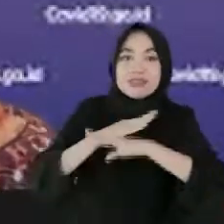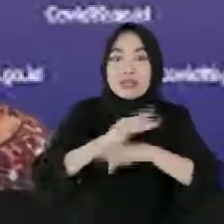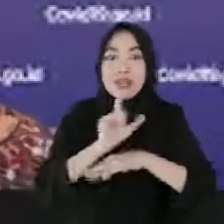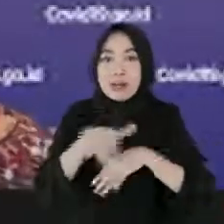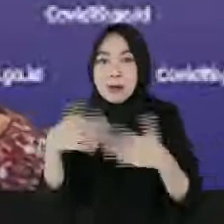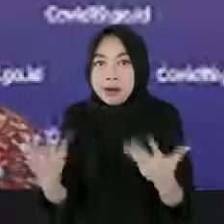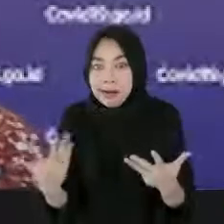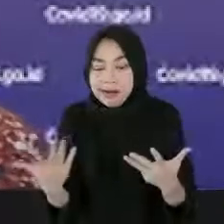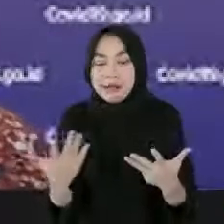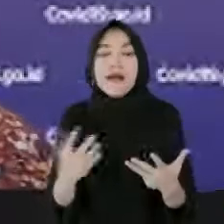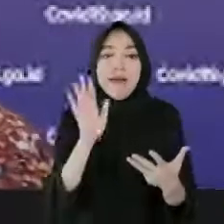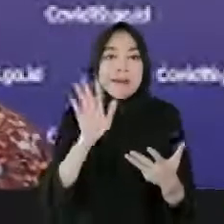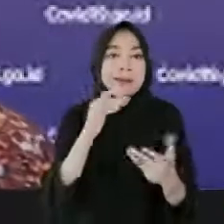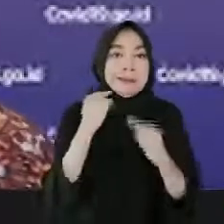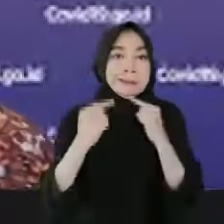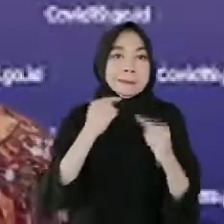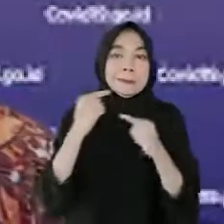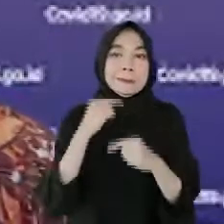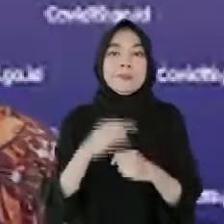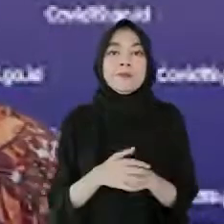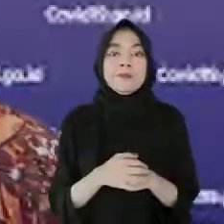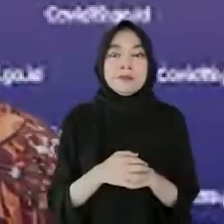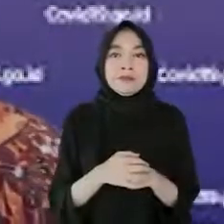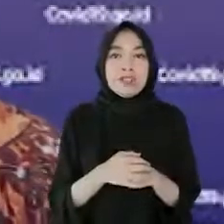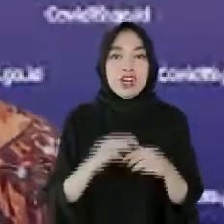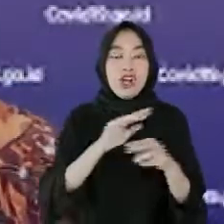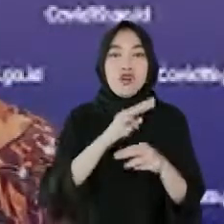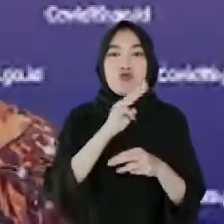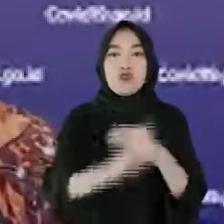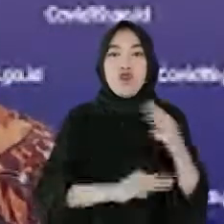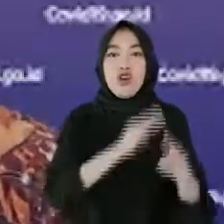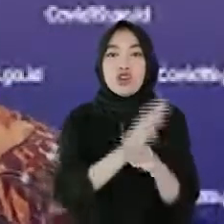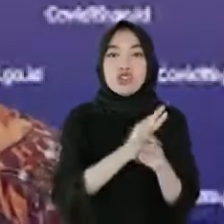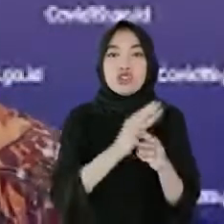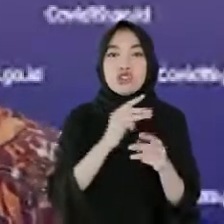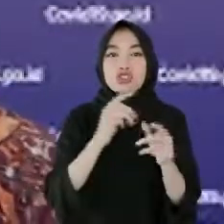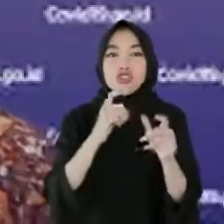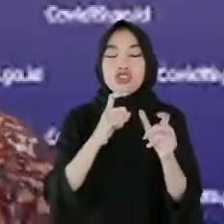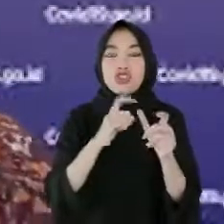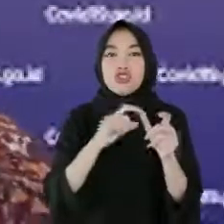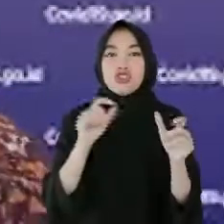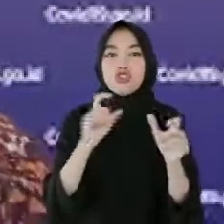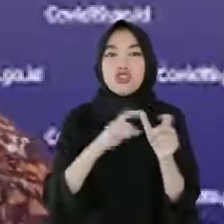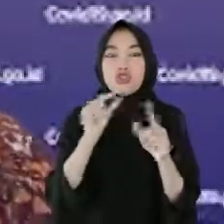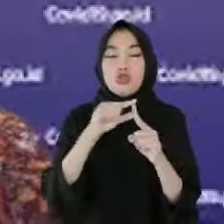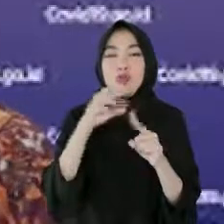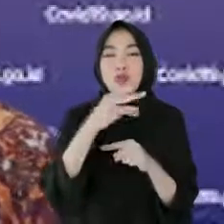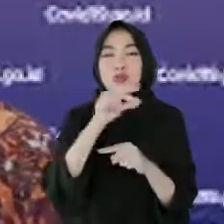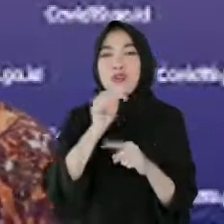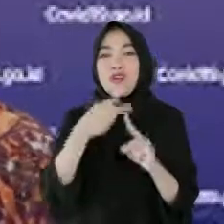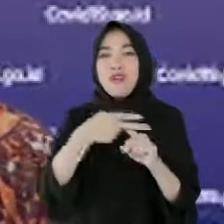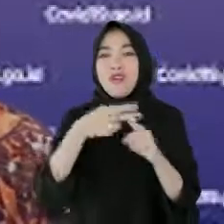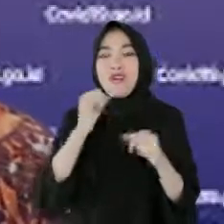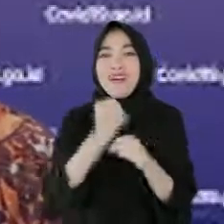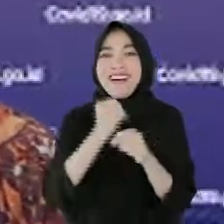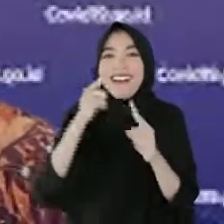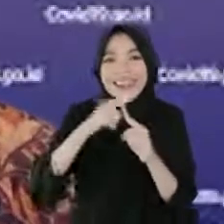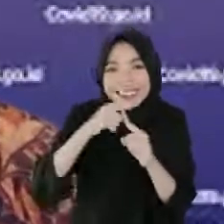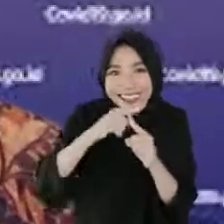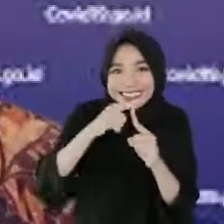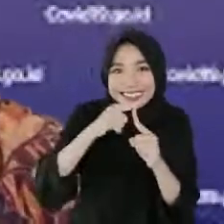pohon 20 Papua dan World superbike di Lombok ini tentu saja menggunakan konsep pelibatan